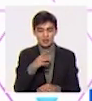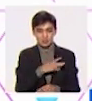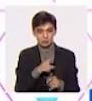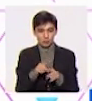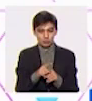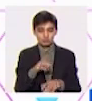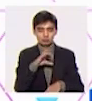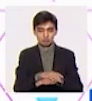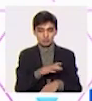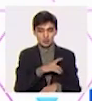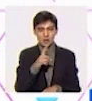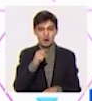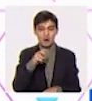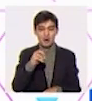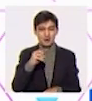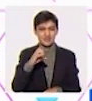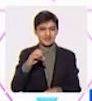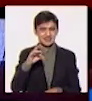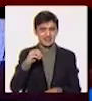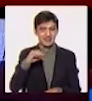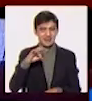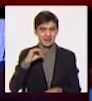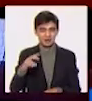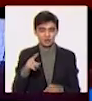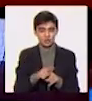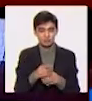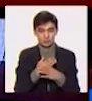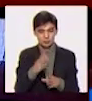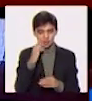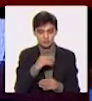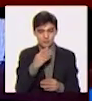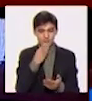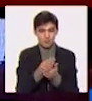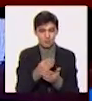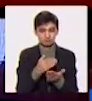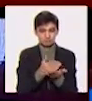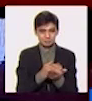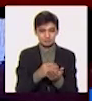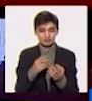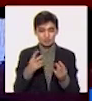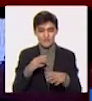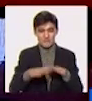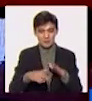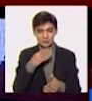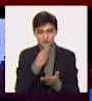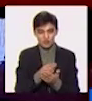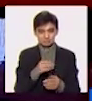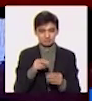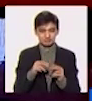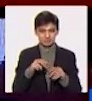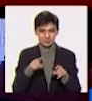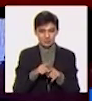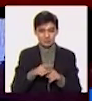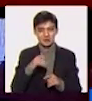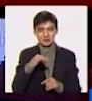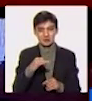шыққан холестеринді түсіре алатын жағдайы бар деп, егер өзінің мөлшерінен асырмасаңыз. Енді бізде жиі қазір қабынуға байланысты болғандықтан